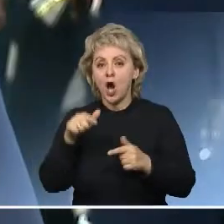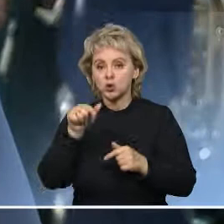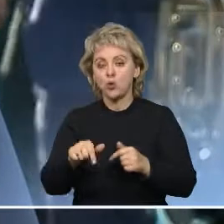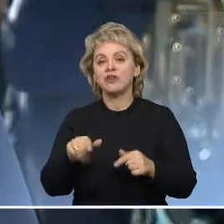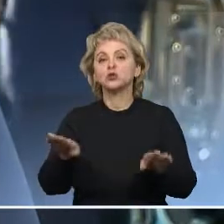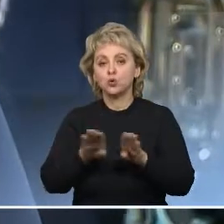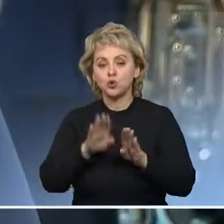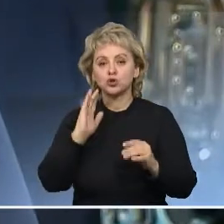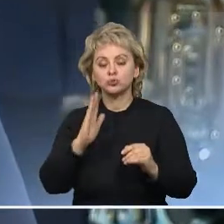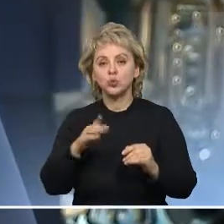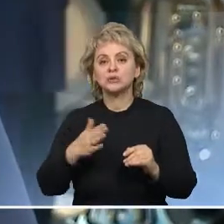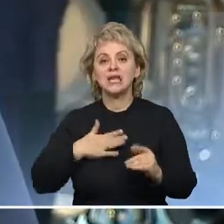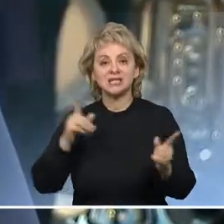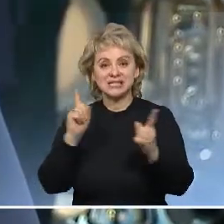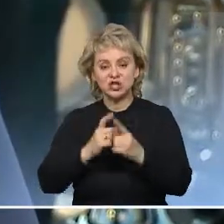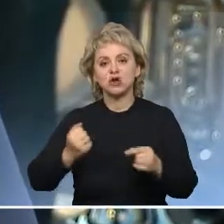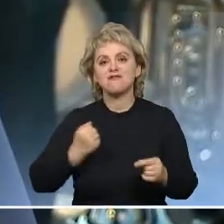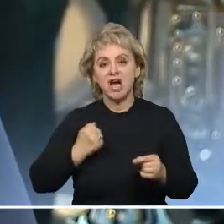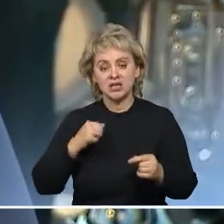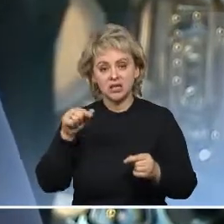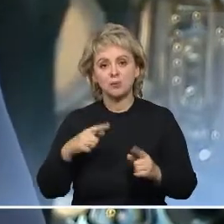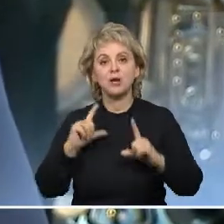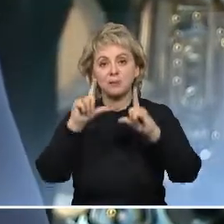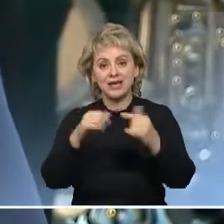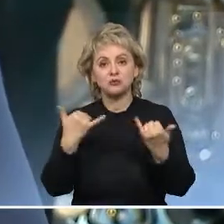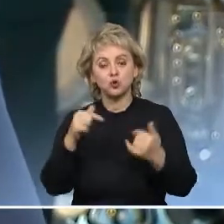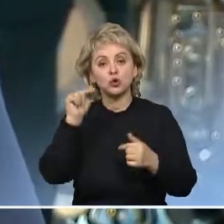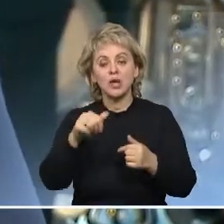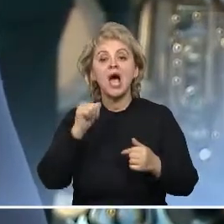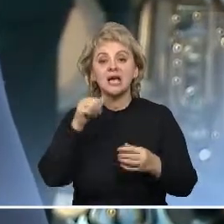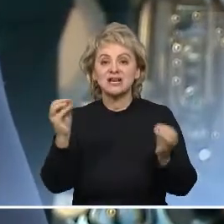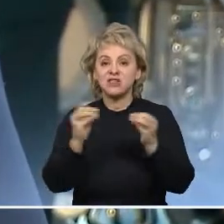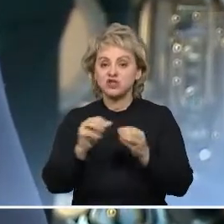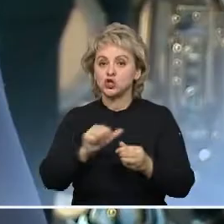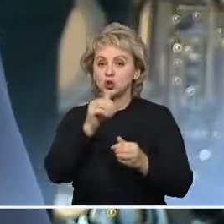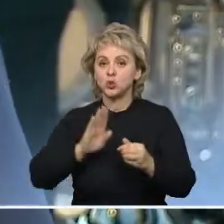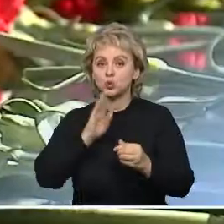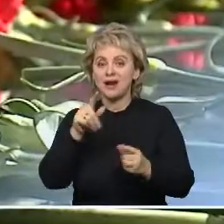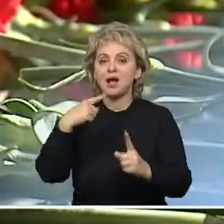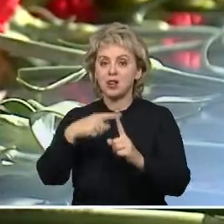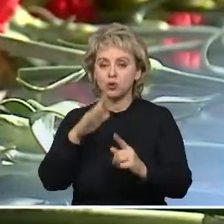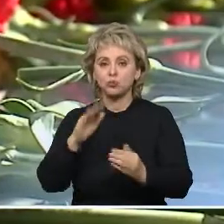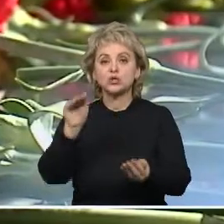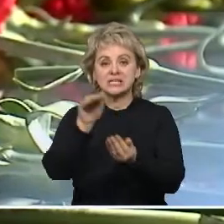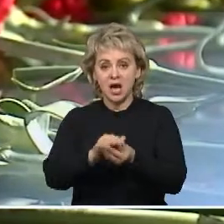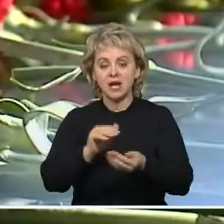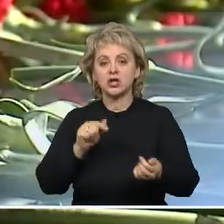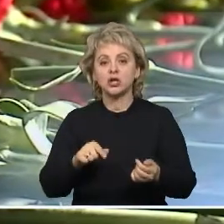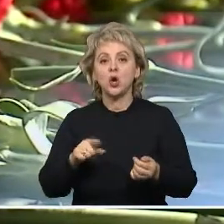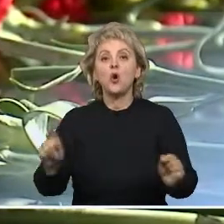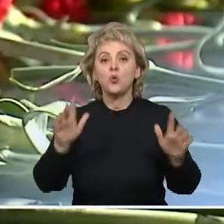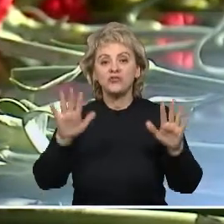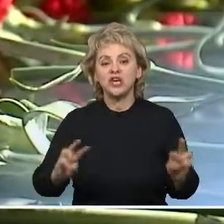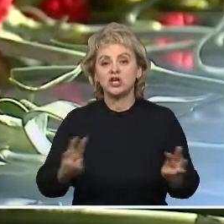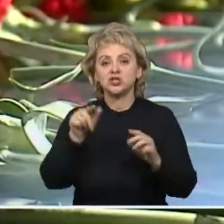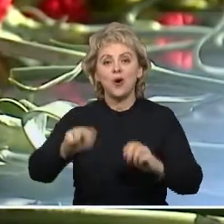там тоже будут нас встречать военные. Вот мы поедем сегодня туда, но завтра в 10 часов утра на кладбище будет захоронение. У Вечного